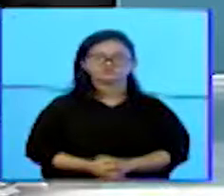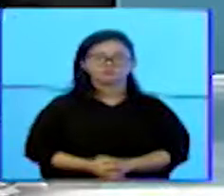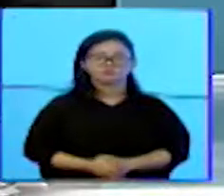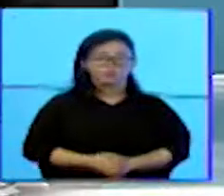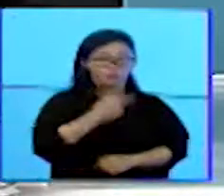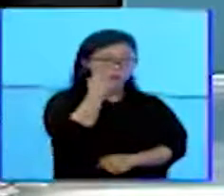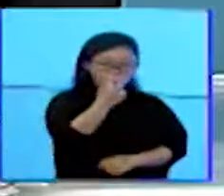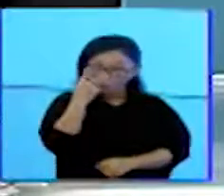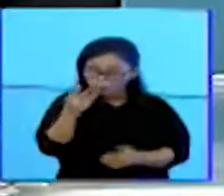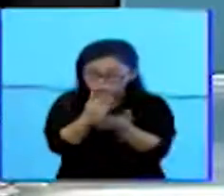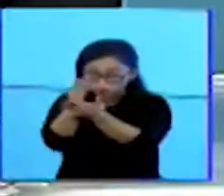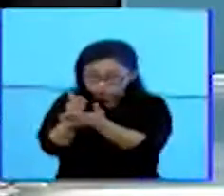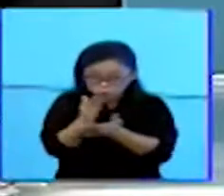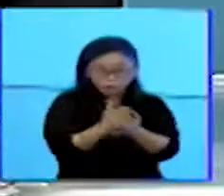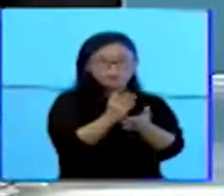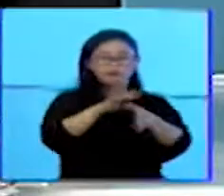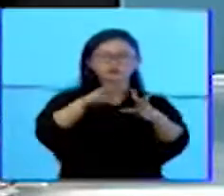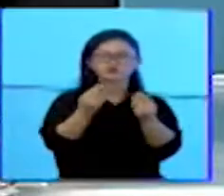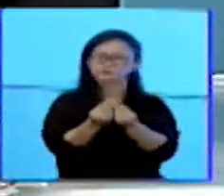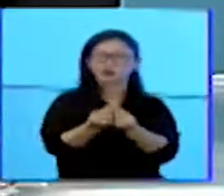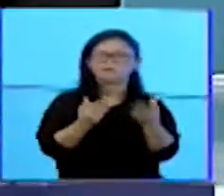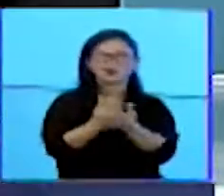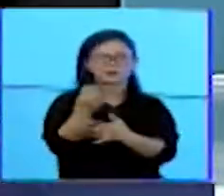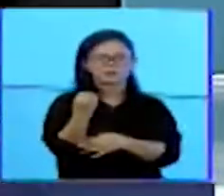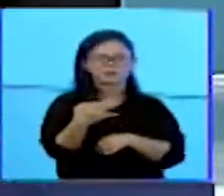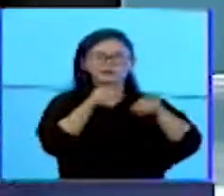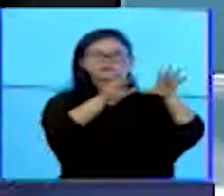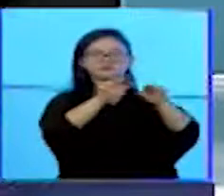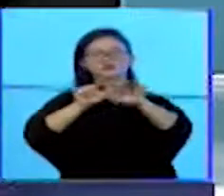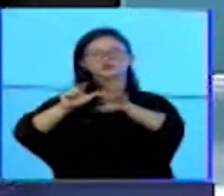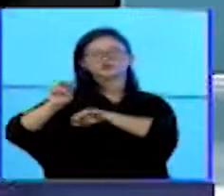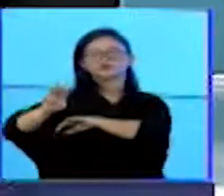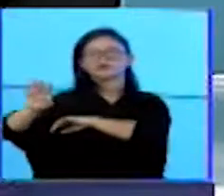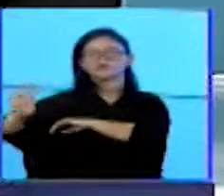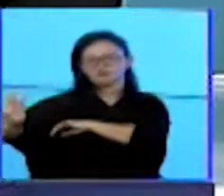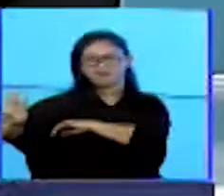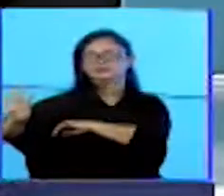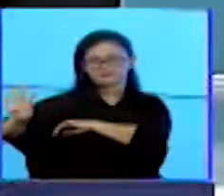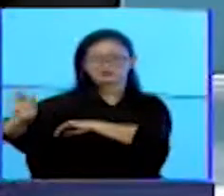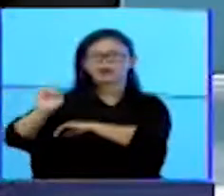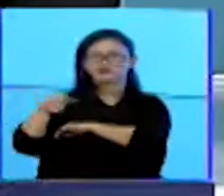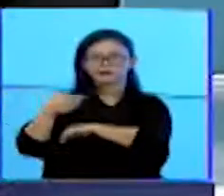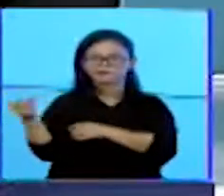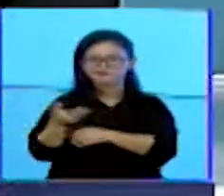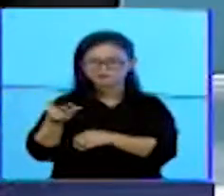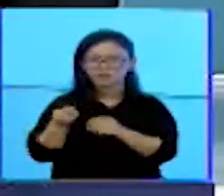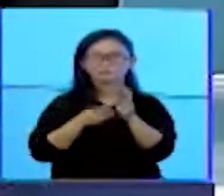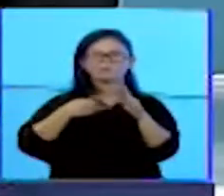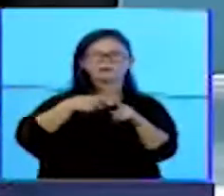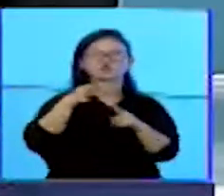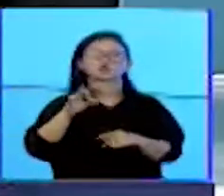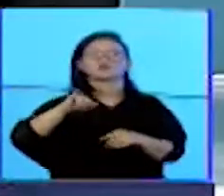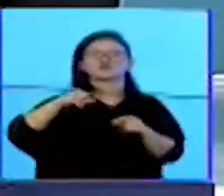a2d pelaksana operasi yustisi sebanyak 9734 pelanggaran ditemukan di wilayah hukum Polda